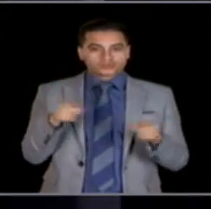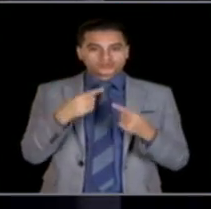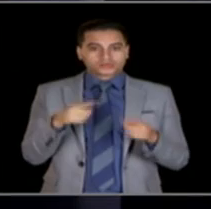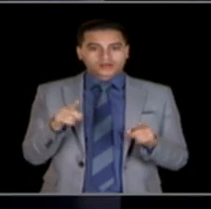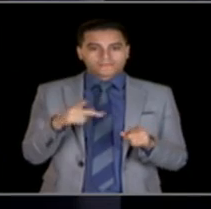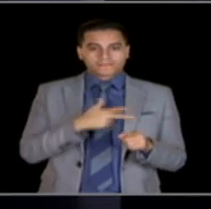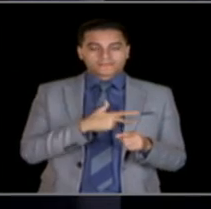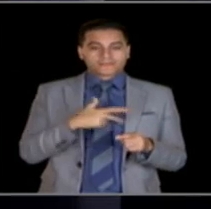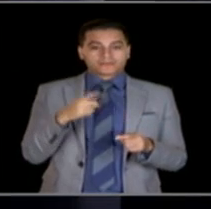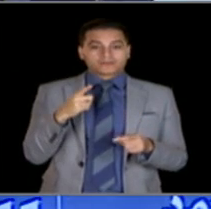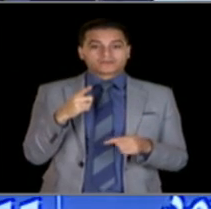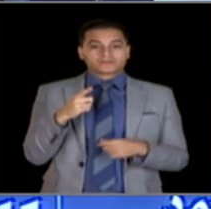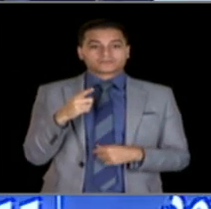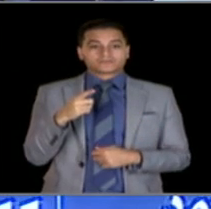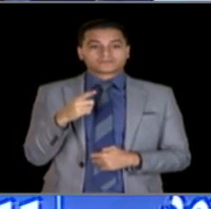بقى؟ هنري رايتر.